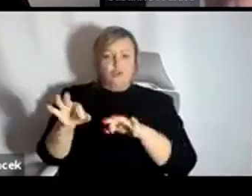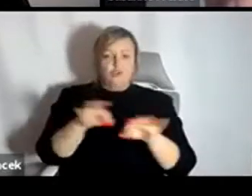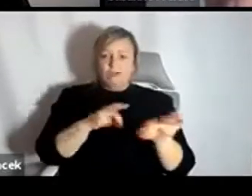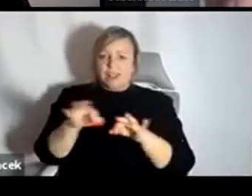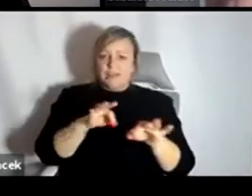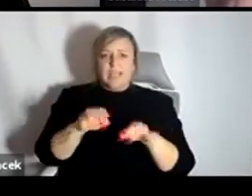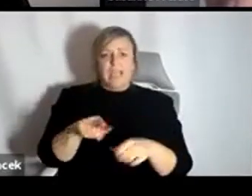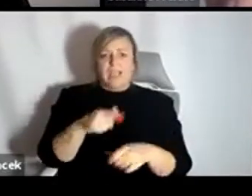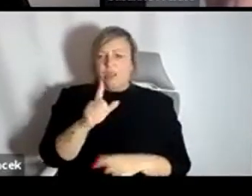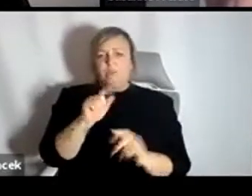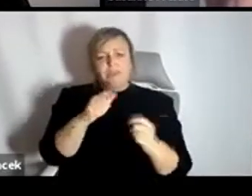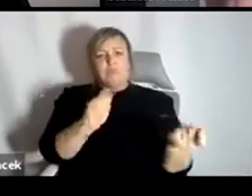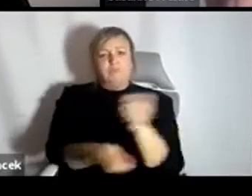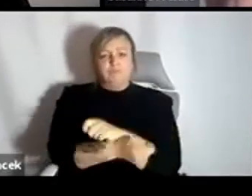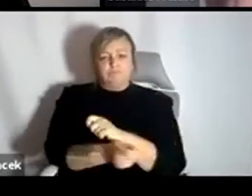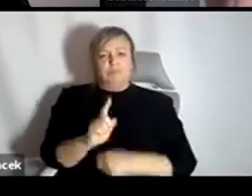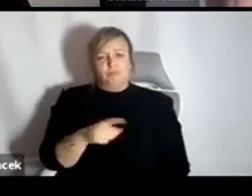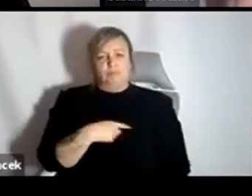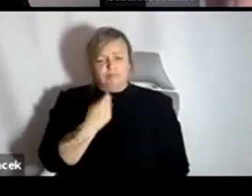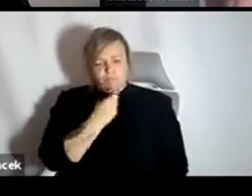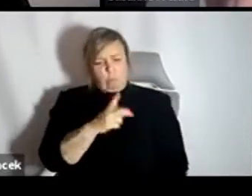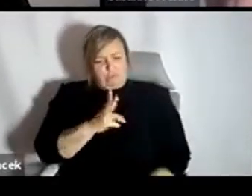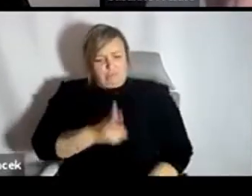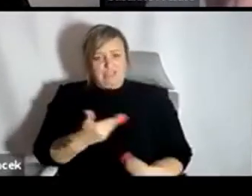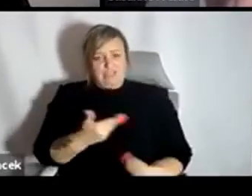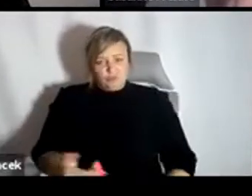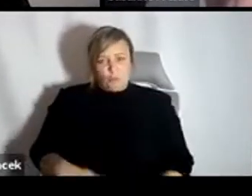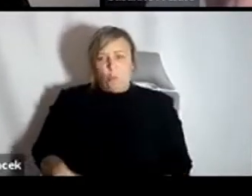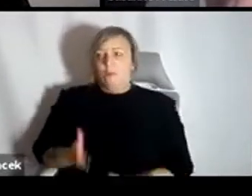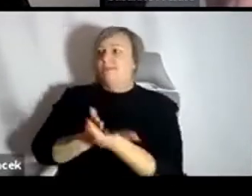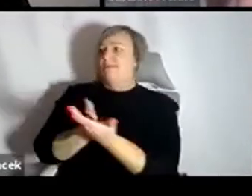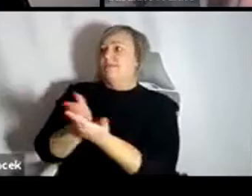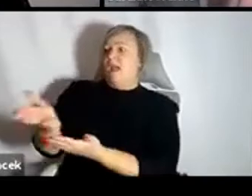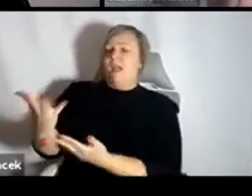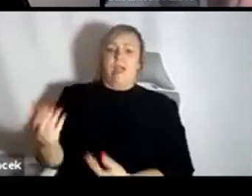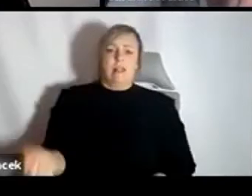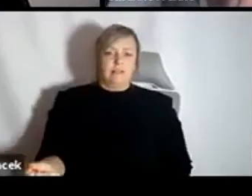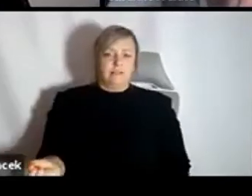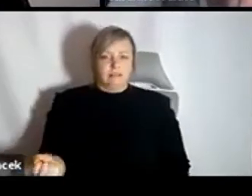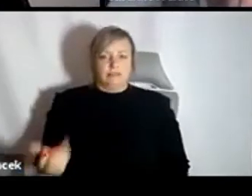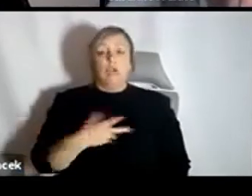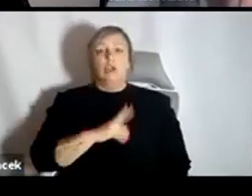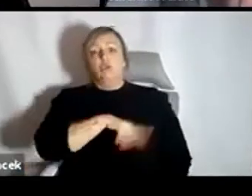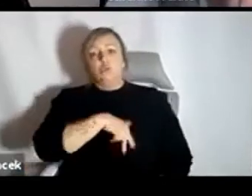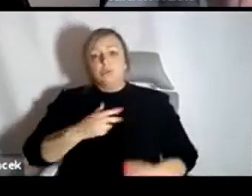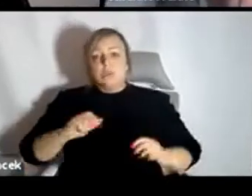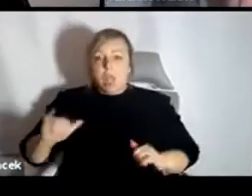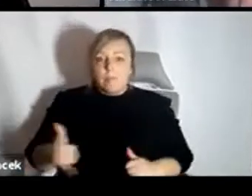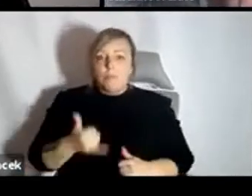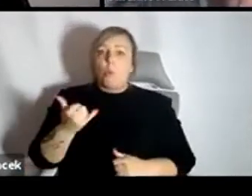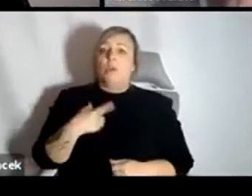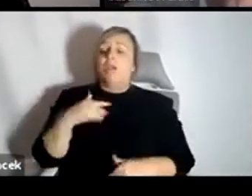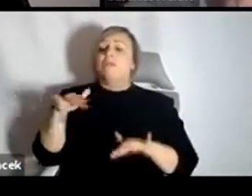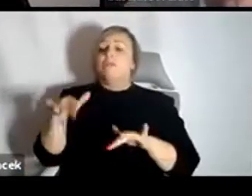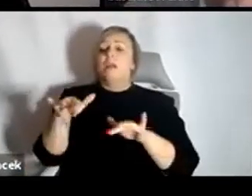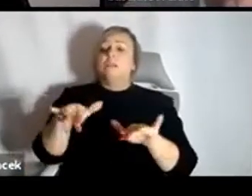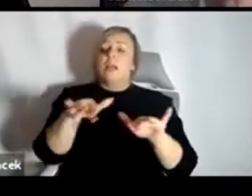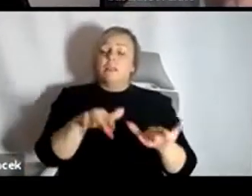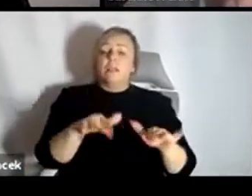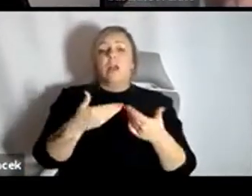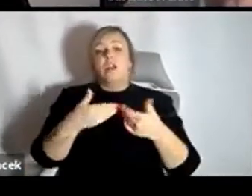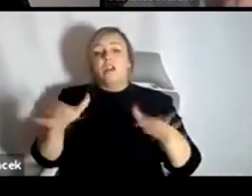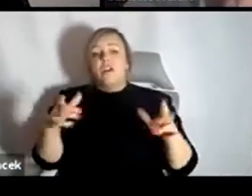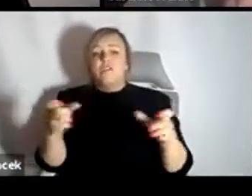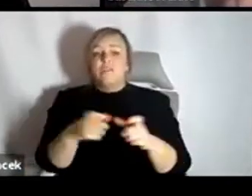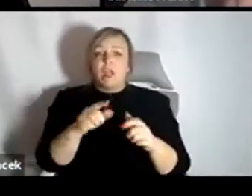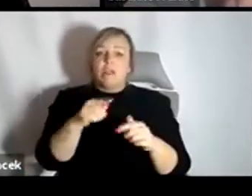Begriff Nachhaltigkeit nicht wie bislang nur dadurch interpretieren, soziale Projekte anzustoßen, Freikarten für Geflüchtete